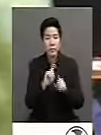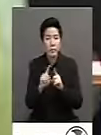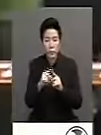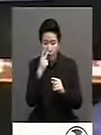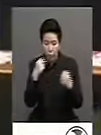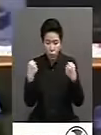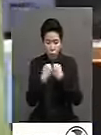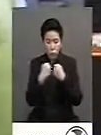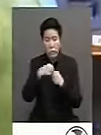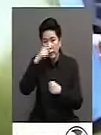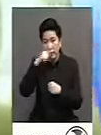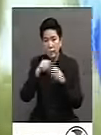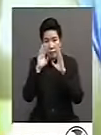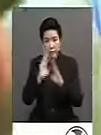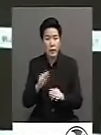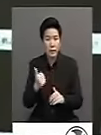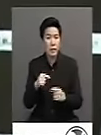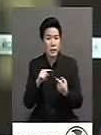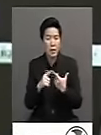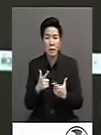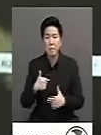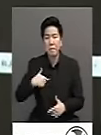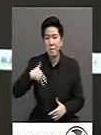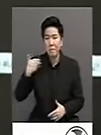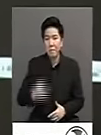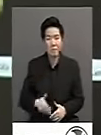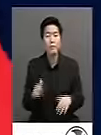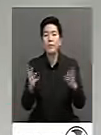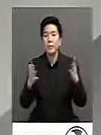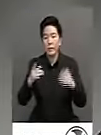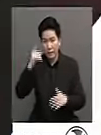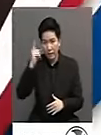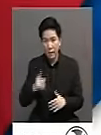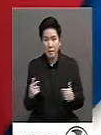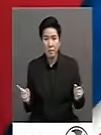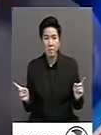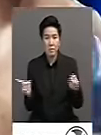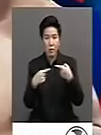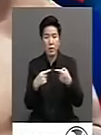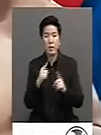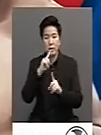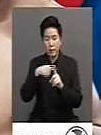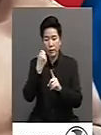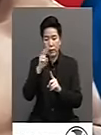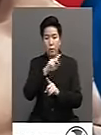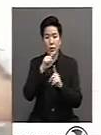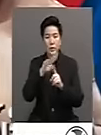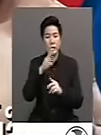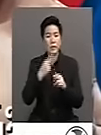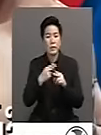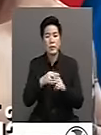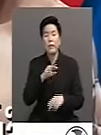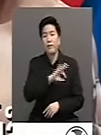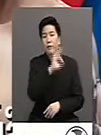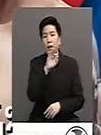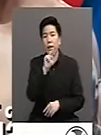ติดตามคมชั่นลึกศึกมวยไทยทอดน้ำไทยเดอะฮีโร่ผิดหวังอย่างแน่นอนสำหรับคู่เอกวันอาทิตย์ที่4ธันวาคมฟ้านำชัยปอม